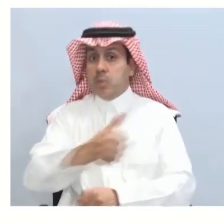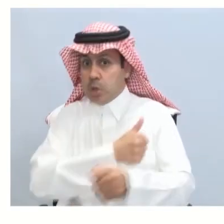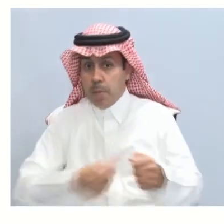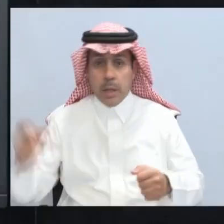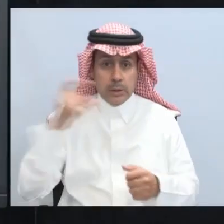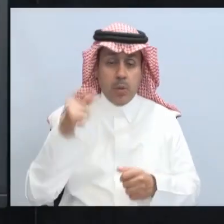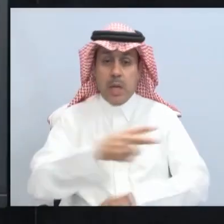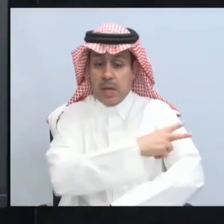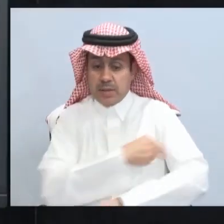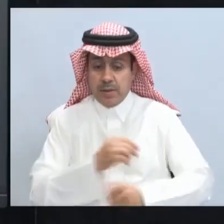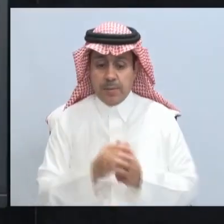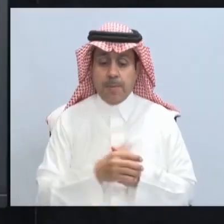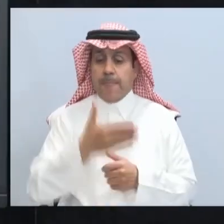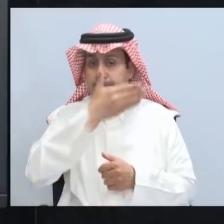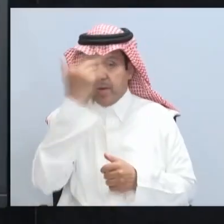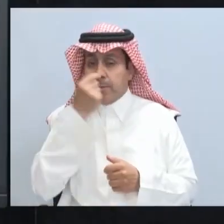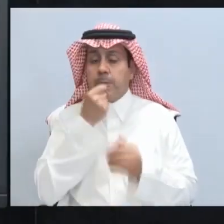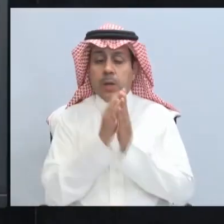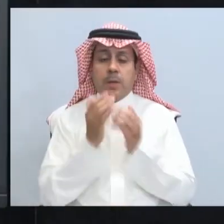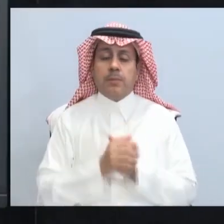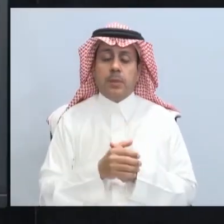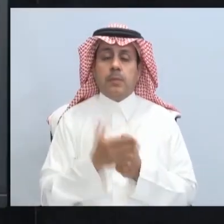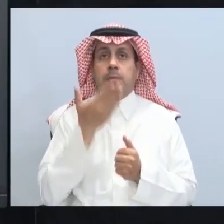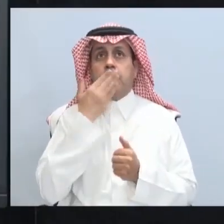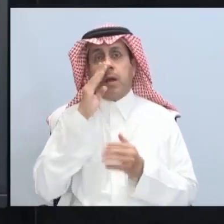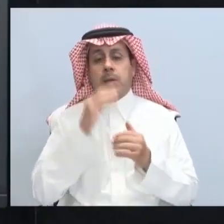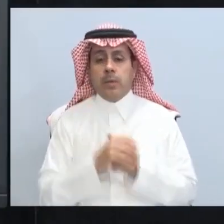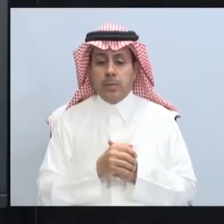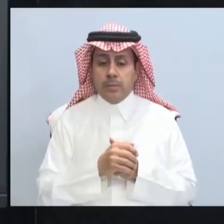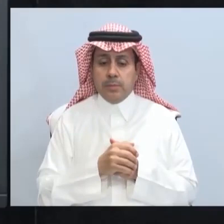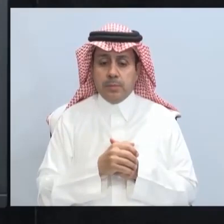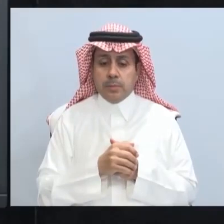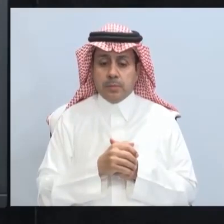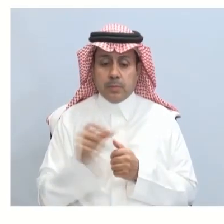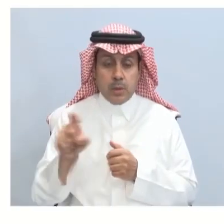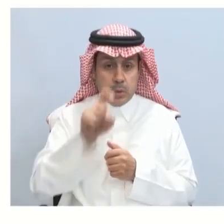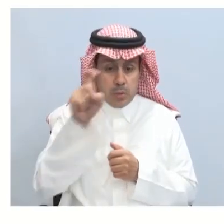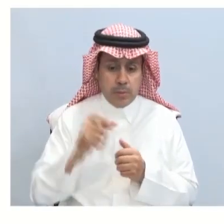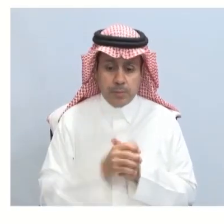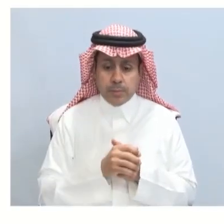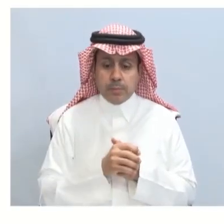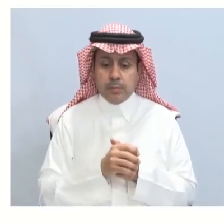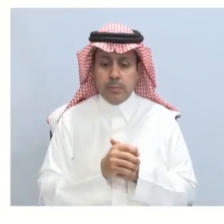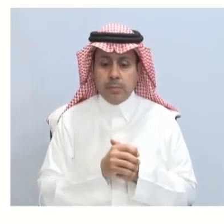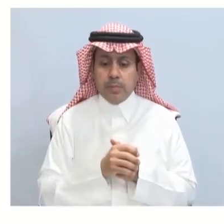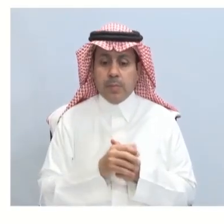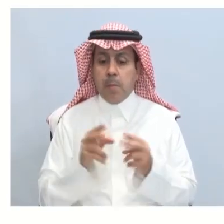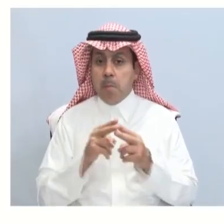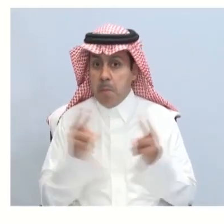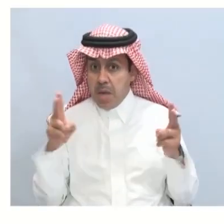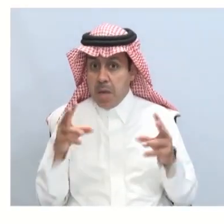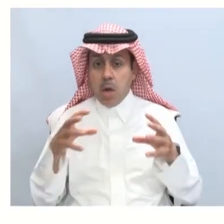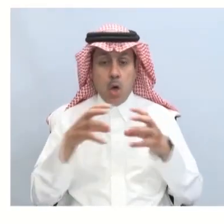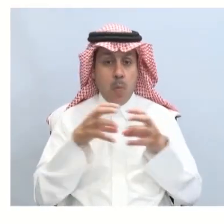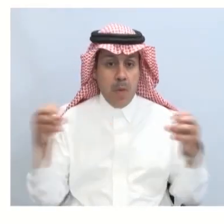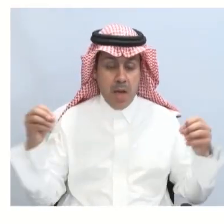مسابقات في هذا البلد المبارك بحمد الله تعالى ناتي بعد هذا الى سؤال اخر بين معنى اللقطه